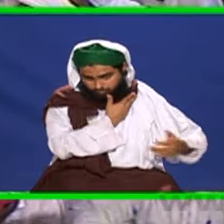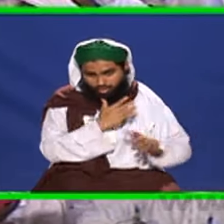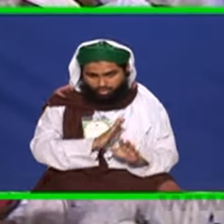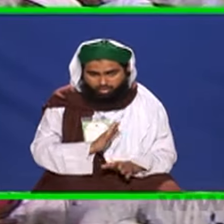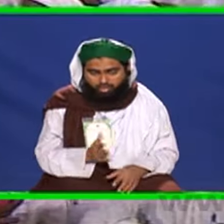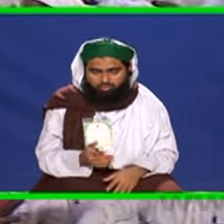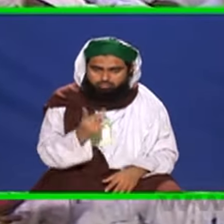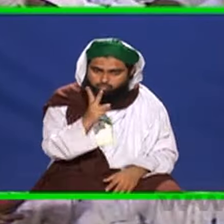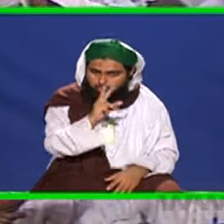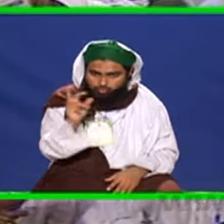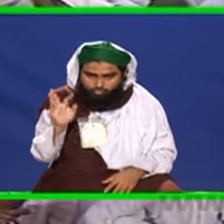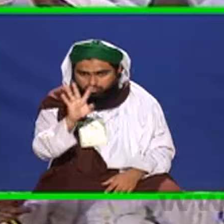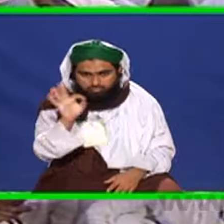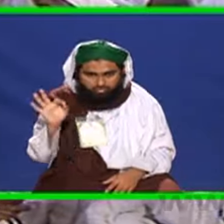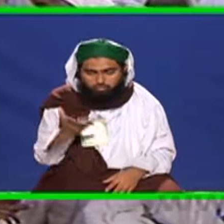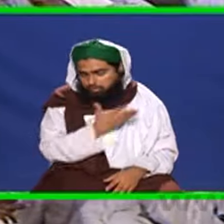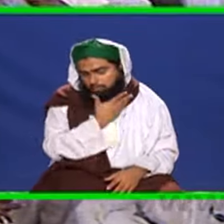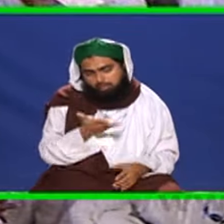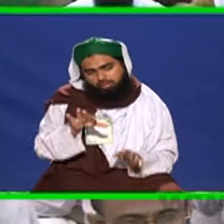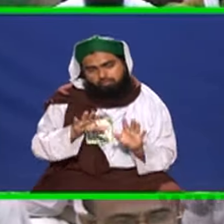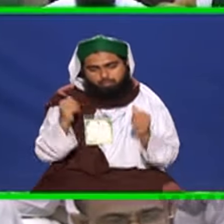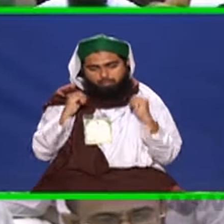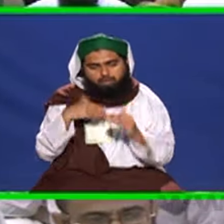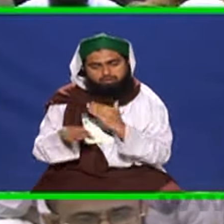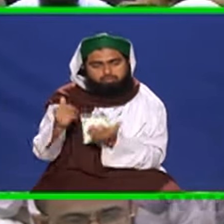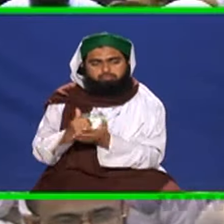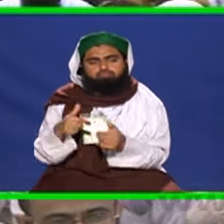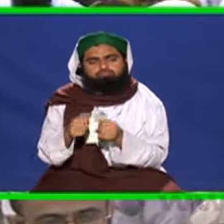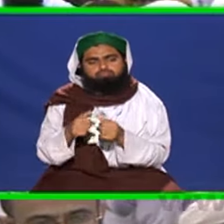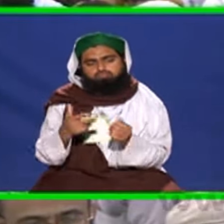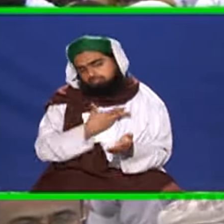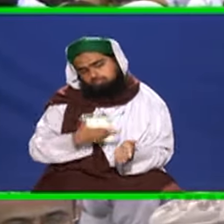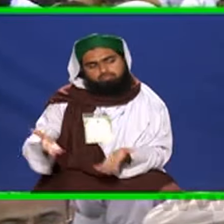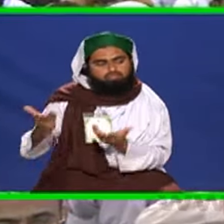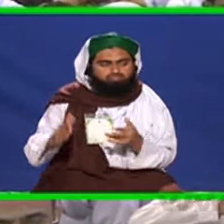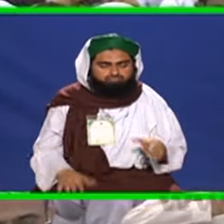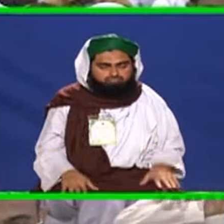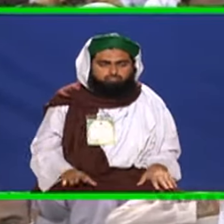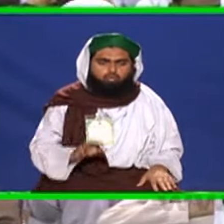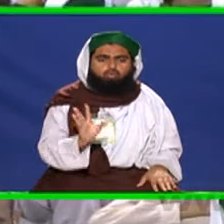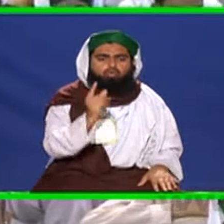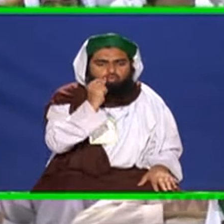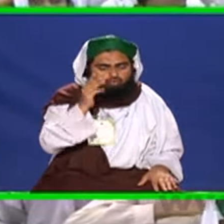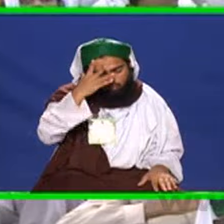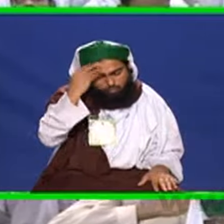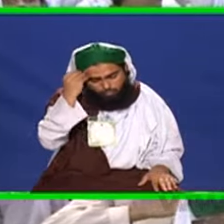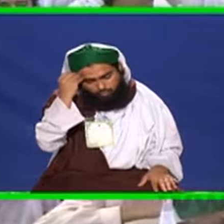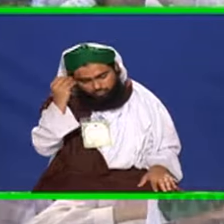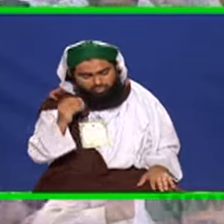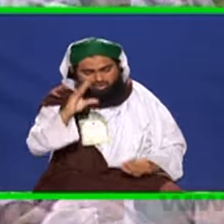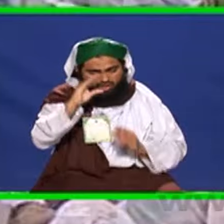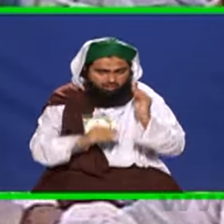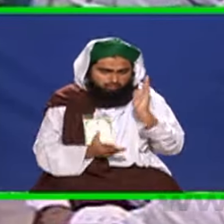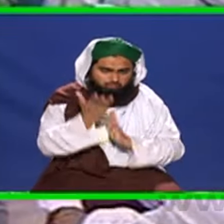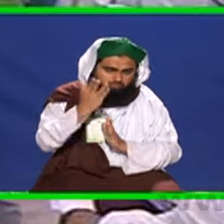نماز کے بعد سات بار صرف پڑھا کریں، کم زیادہ نہ کیا کریں. بھول کر اگر کم زیادہ ہو جائے تو اس کی کوئی بات نہیں، اس میں کوئی